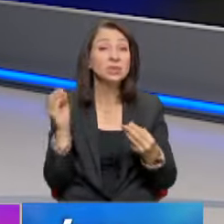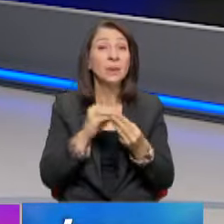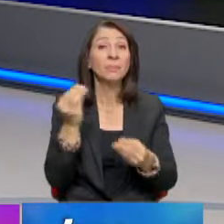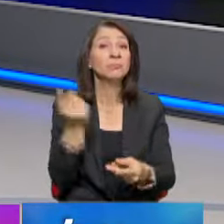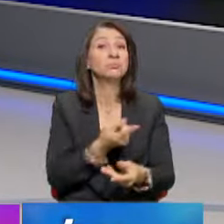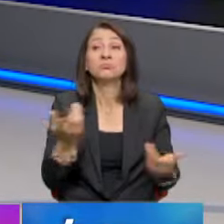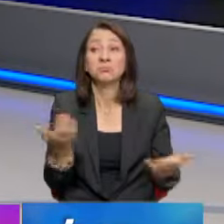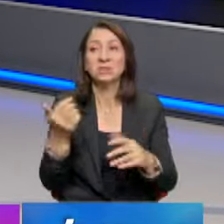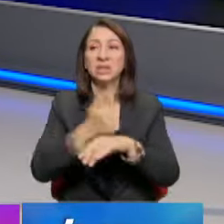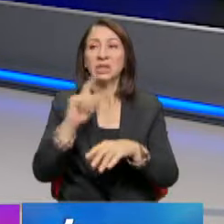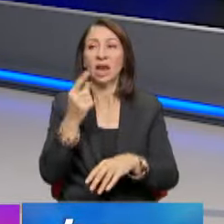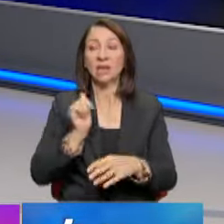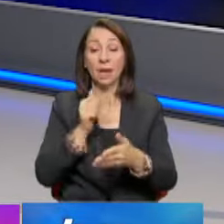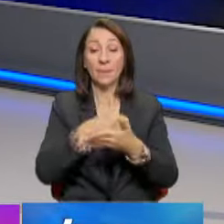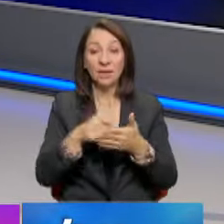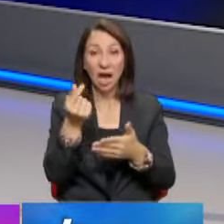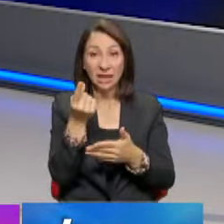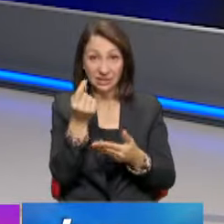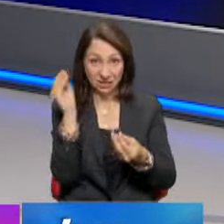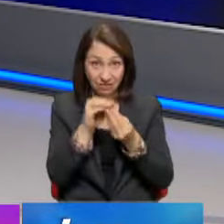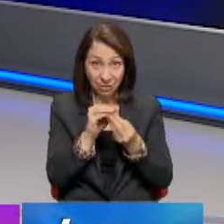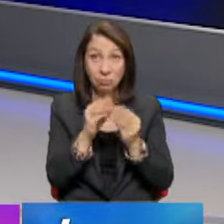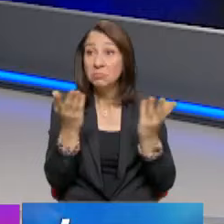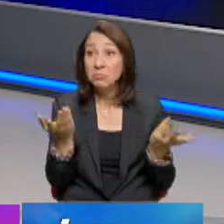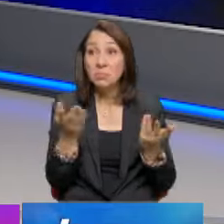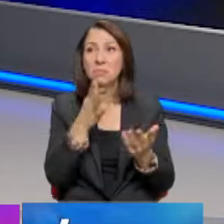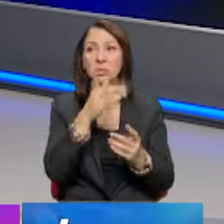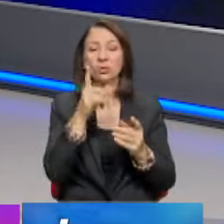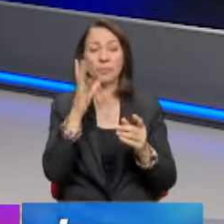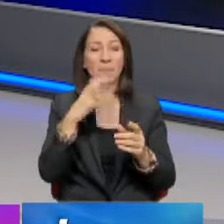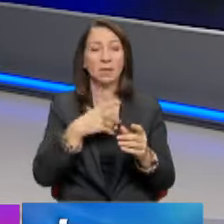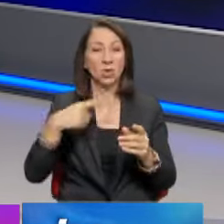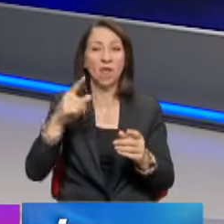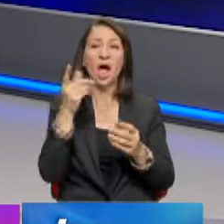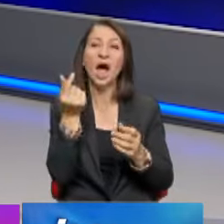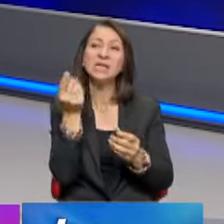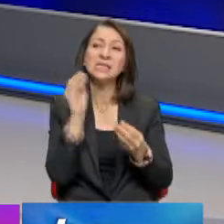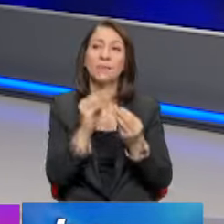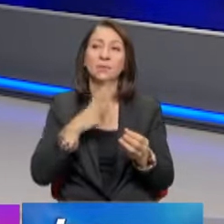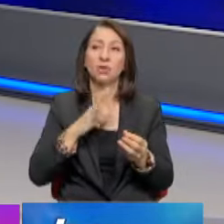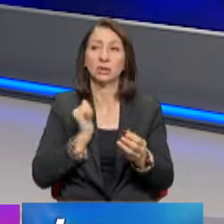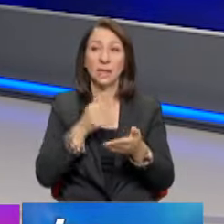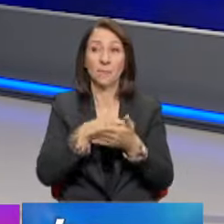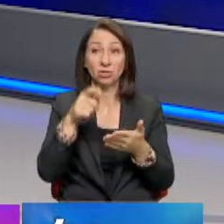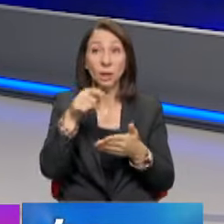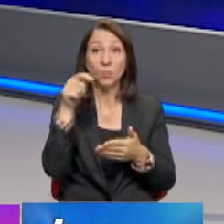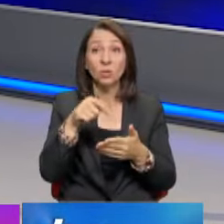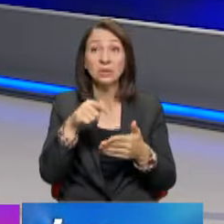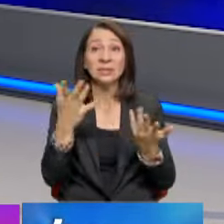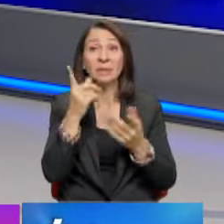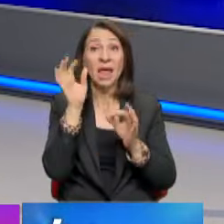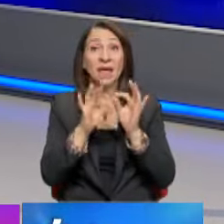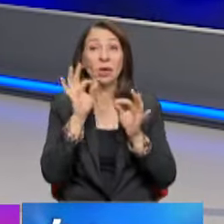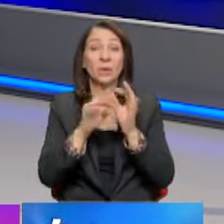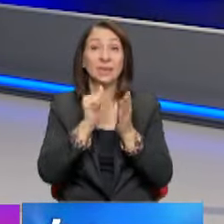olacak? İktidar asgari ücreti az mı zamlandıracak? Çünkü biliyorsunuz patronlar az zam istiyor asgari ücrete. Bugün nasıl bir